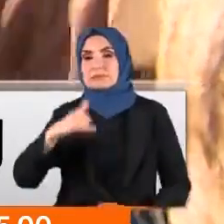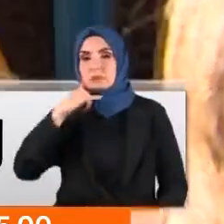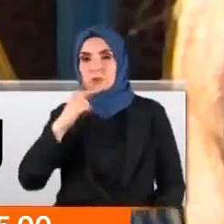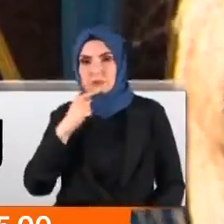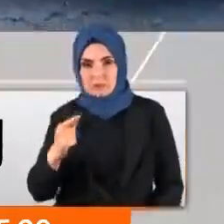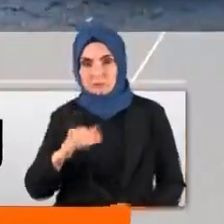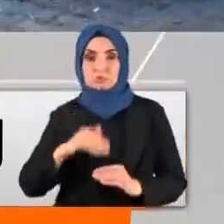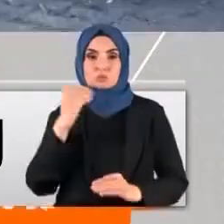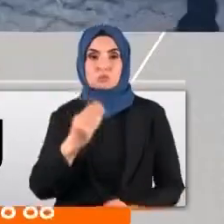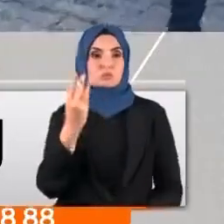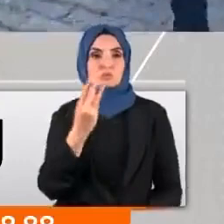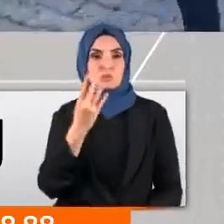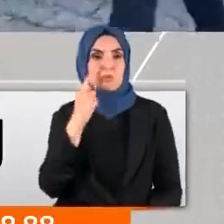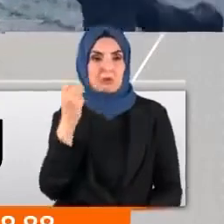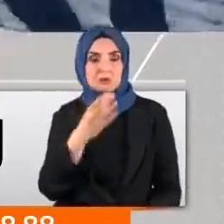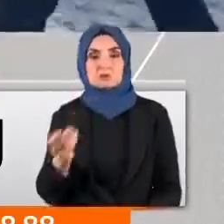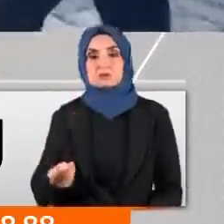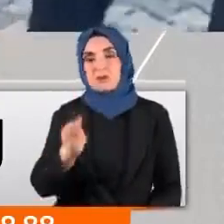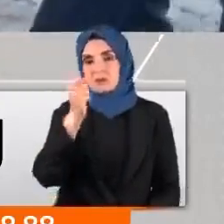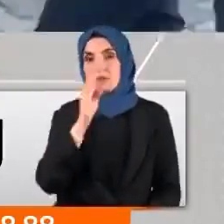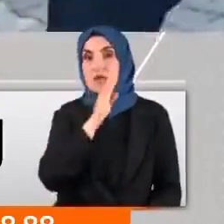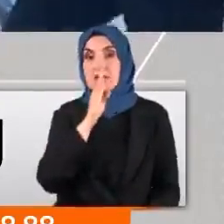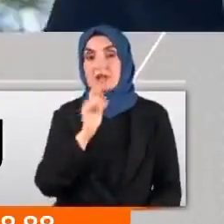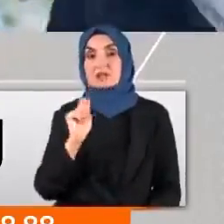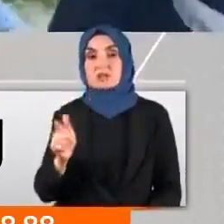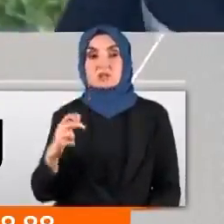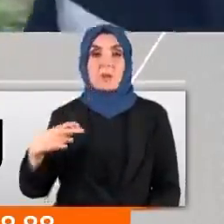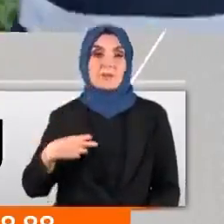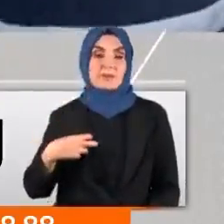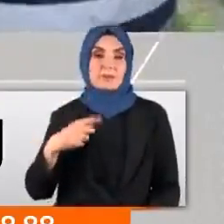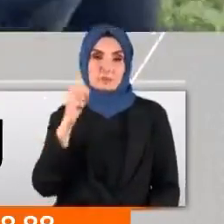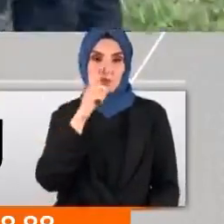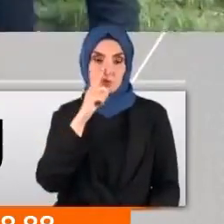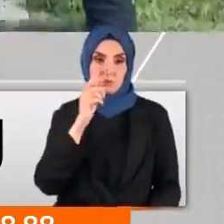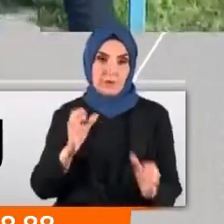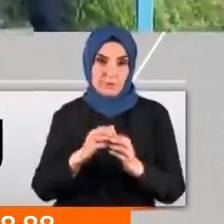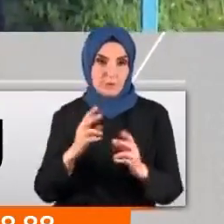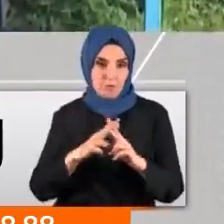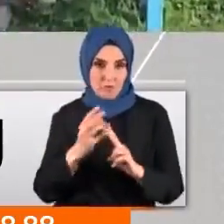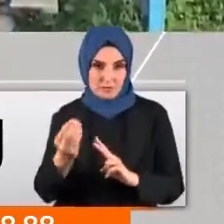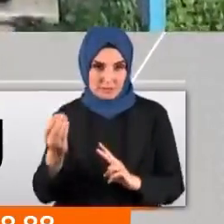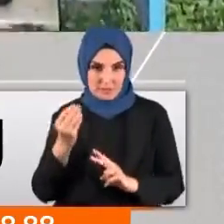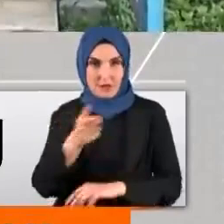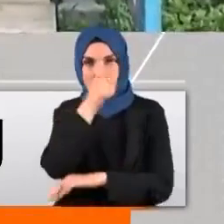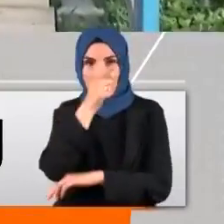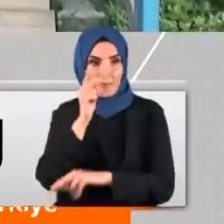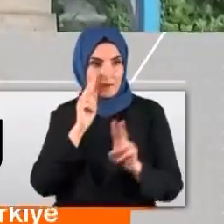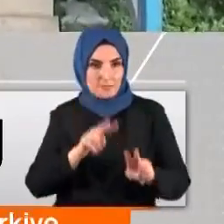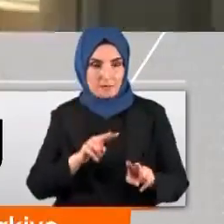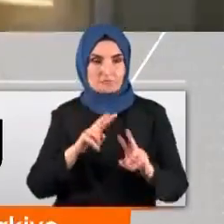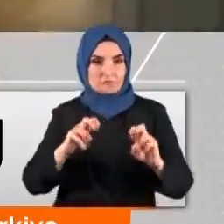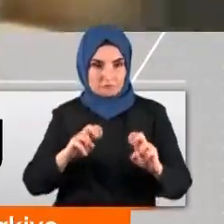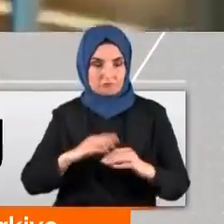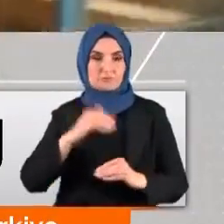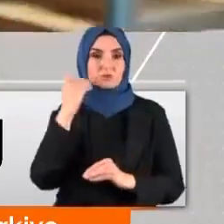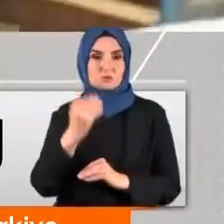kişi kaçtılar. Kağıthane İlçe Emniyet Müdürlüğü ekipleri o olayın ardından kamera çalışması yapıp ardından burada o talihsiz